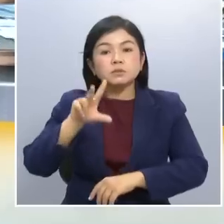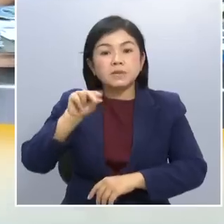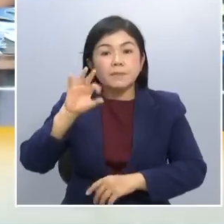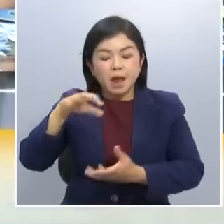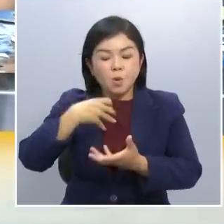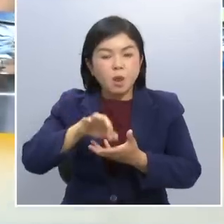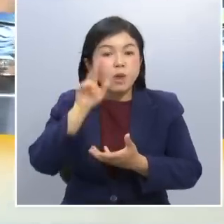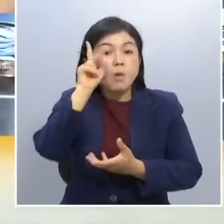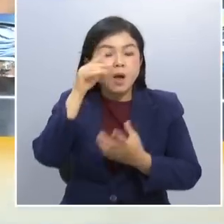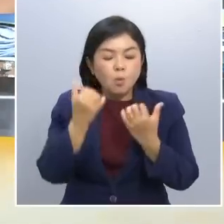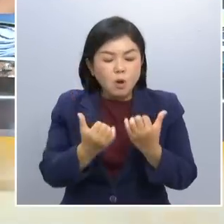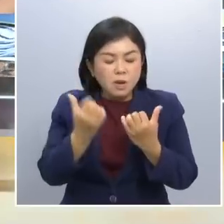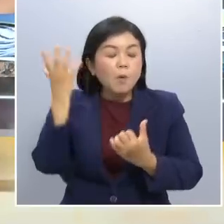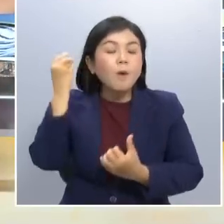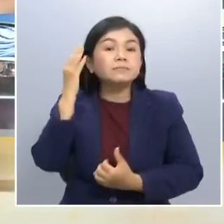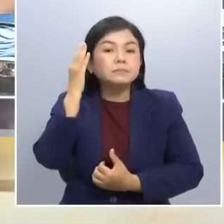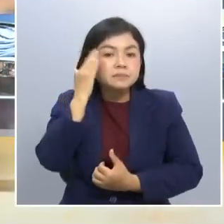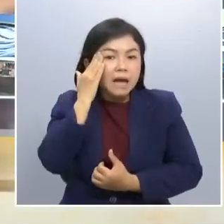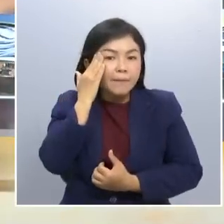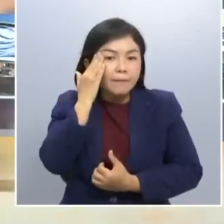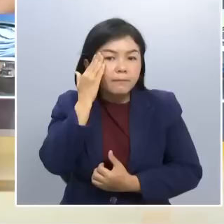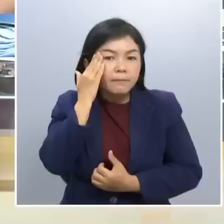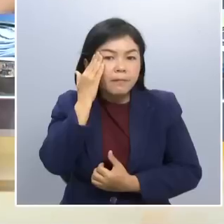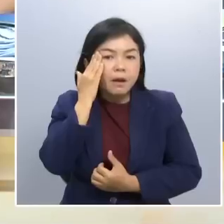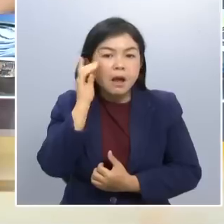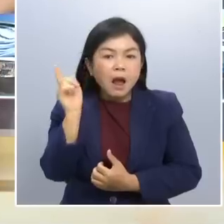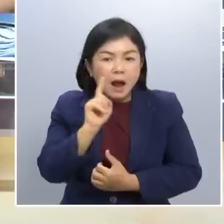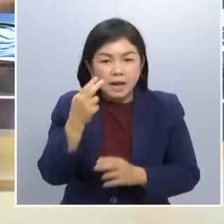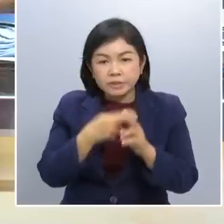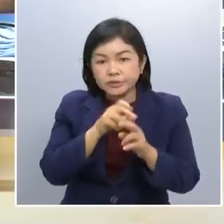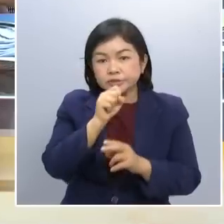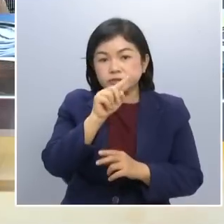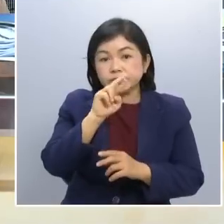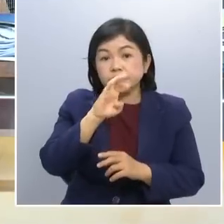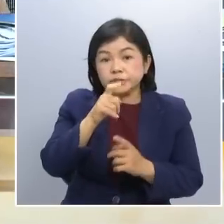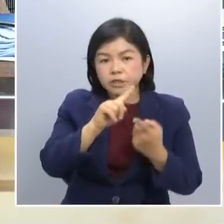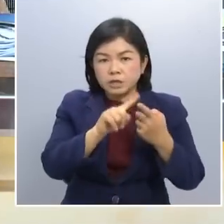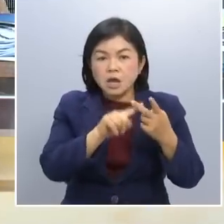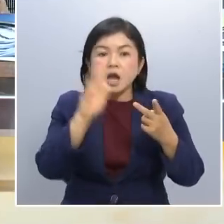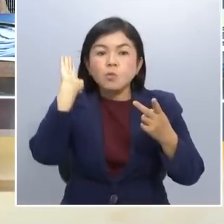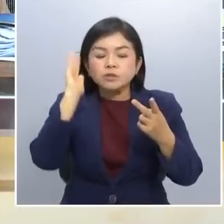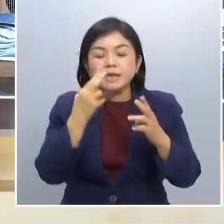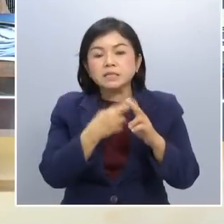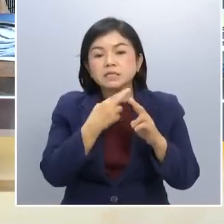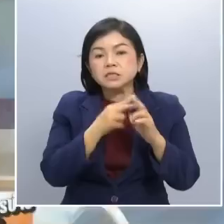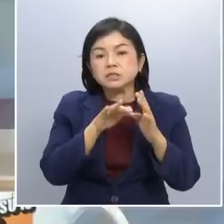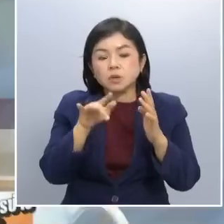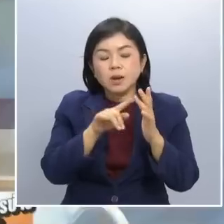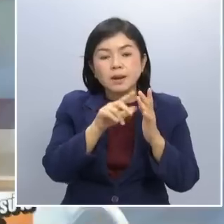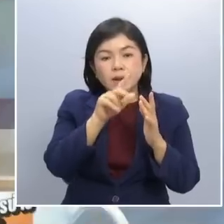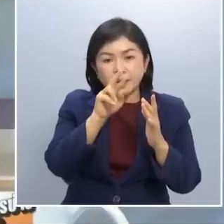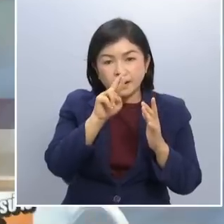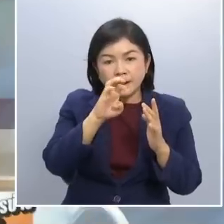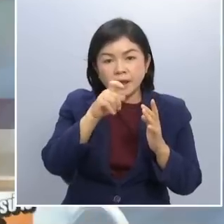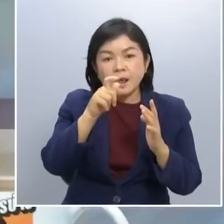พระองค์ชมครับเมื่อวานนี้เราทราบกันก็คือคุณศรีสุวรรณจรรยากับคุณเรืองไกรมีกี่วัฒนะไปร้องเรียนกับ